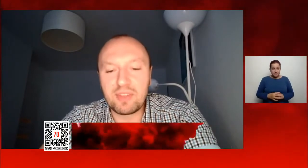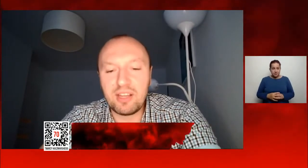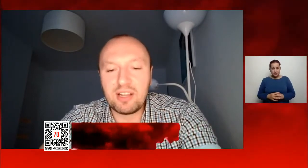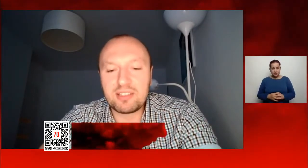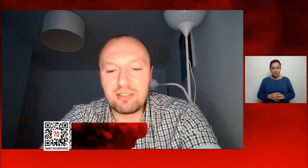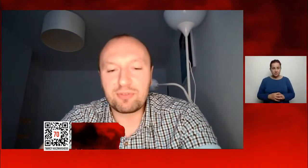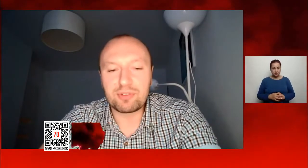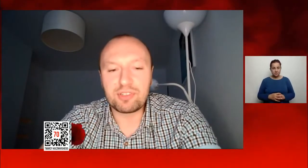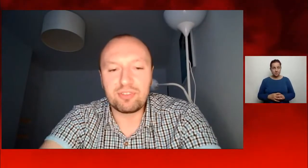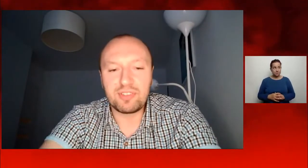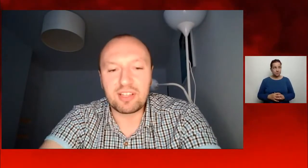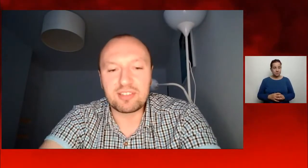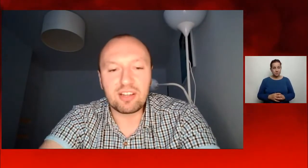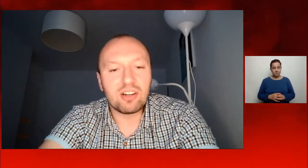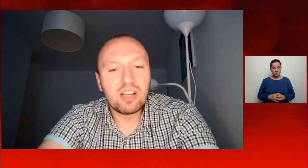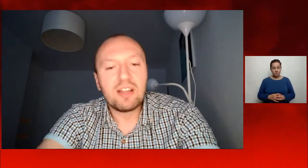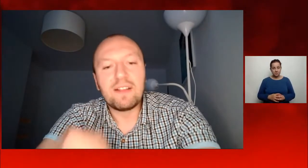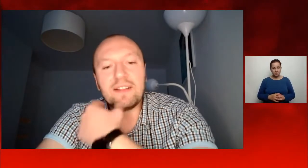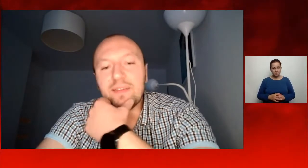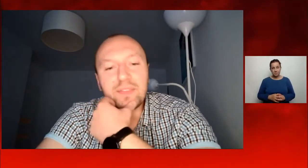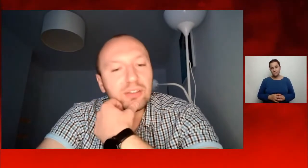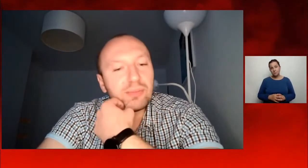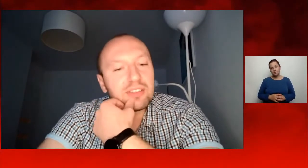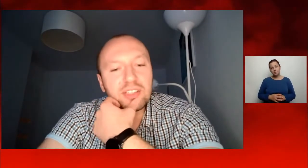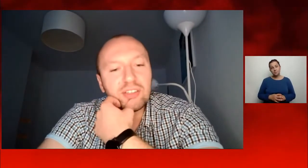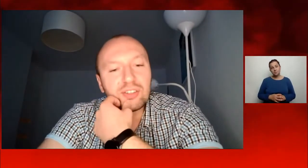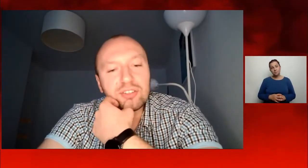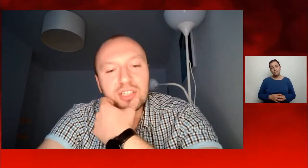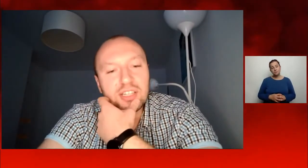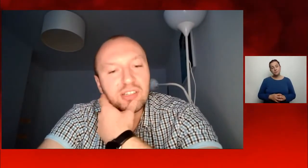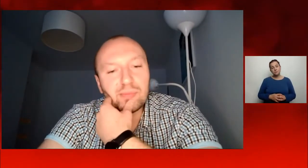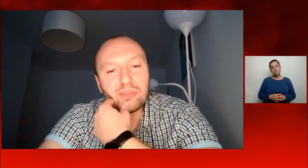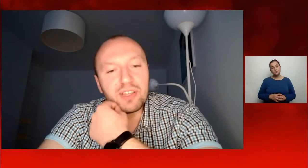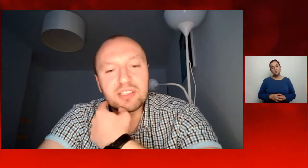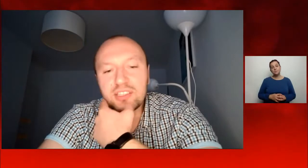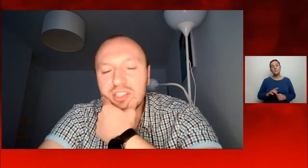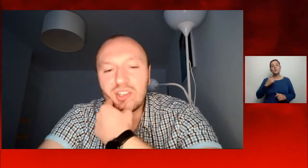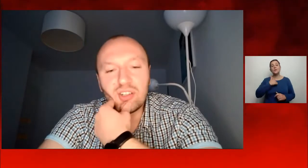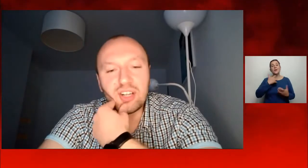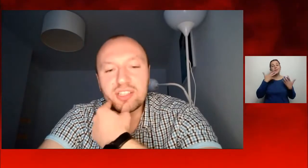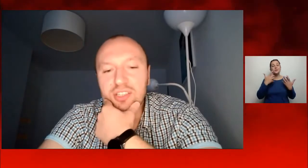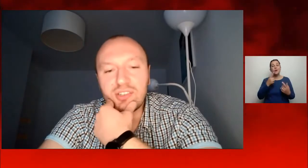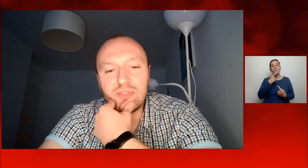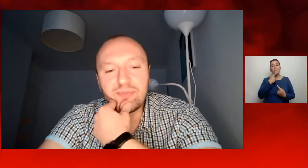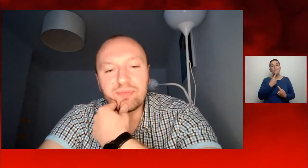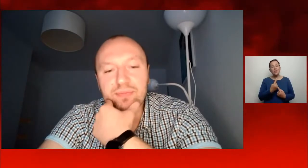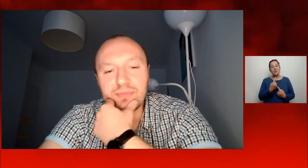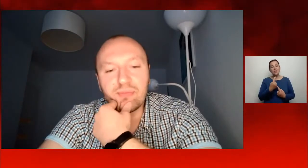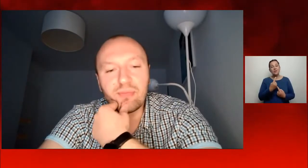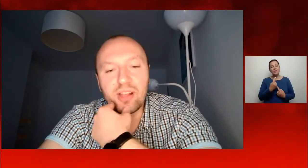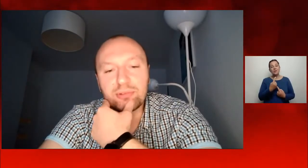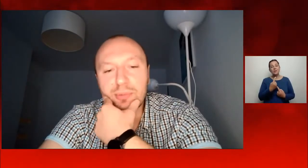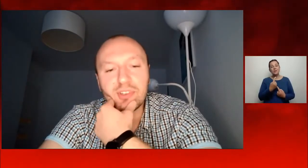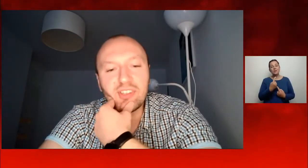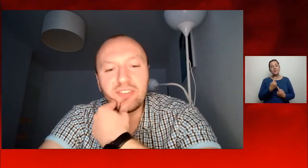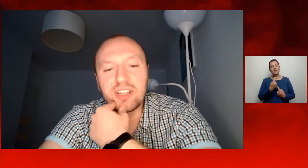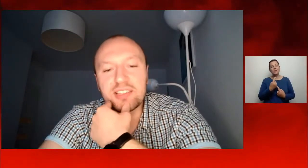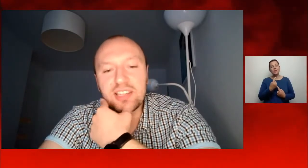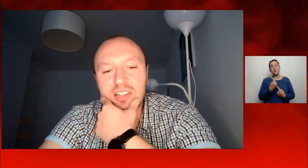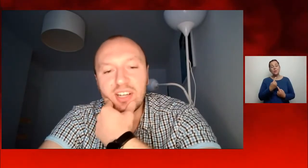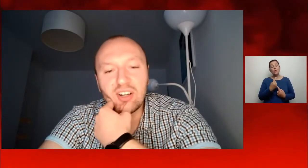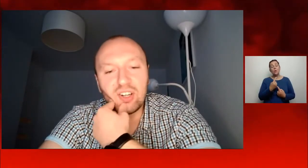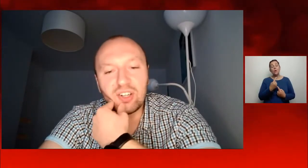a całą twórczością Witkacego. Natomiast no, to, co ja chciałem powiedzieć, to raczej o